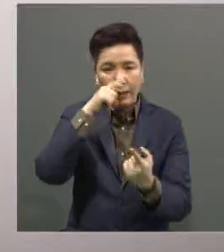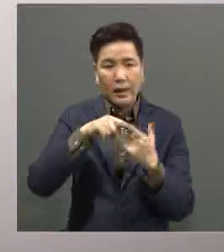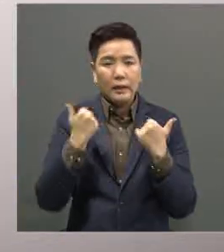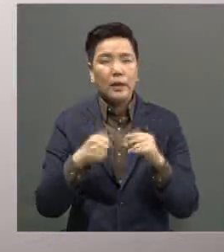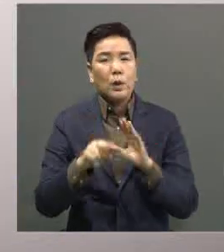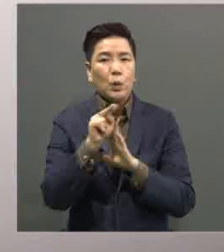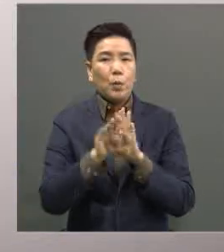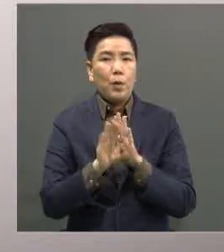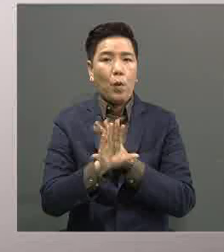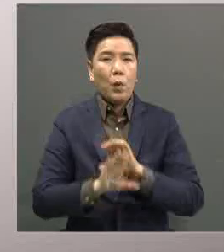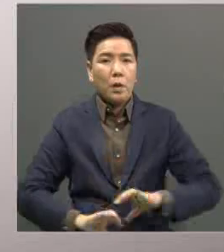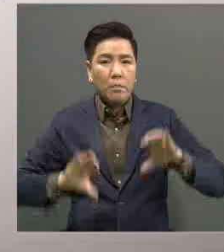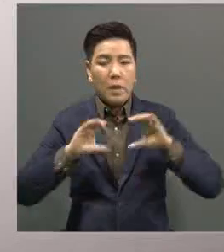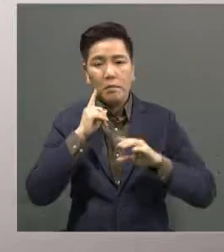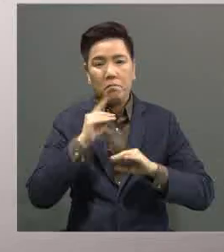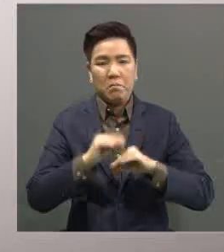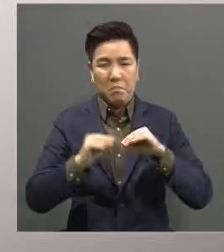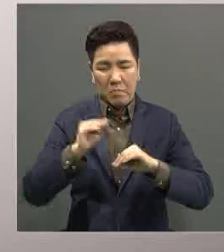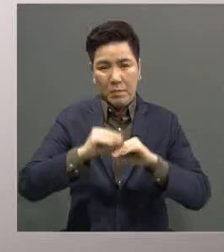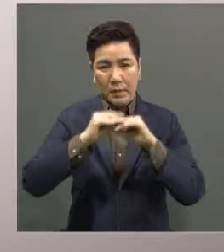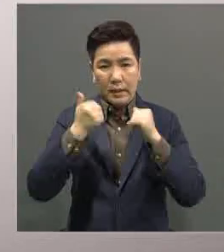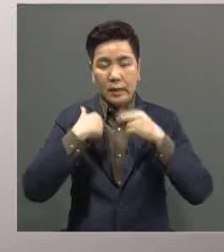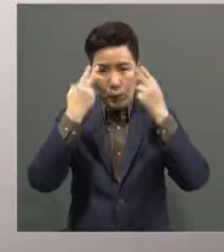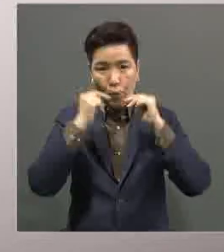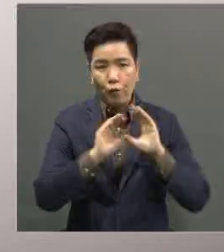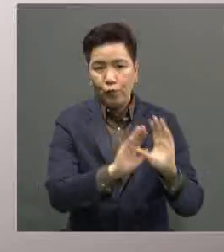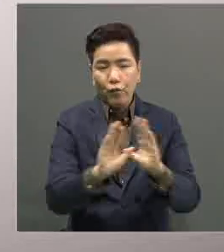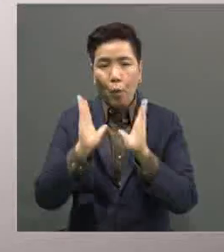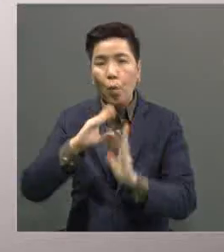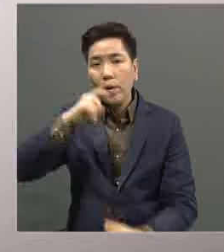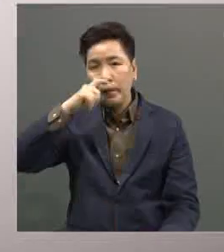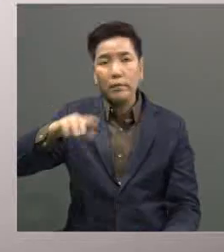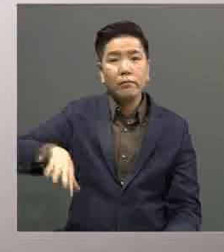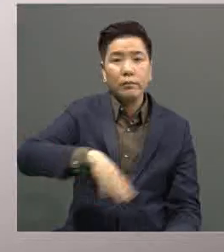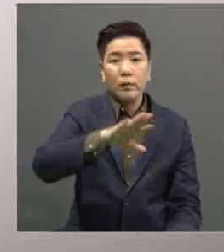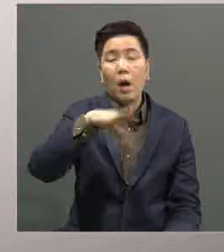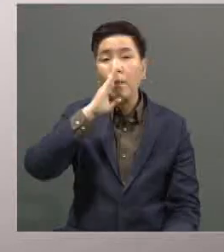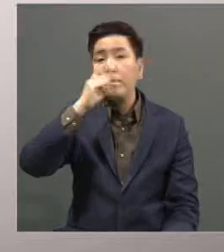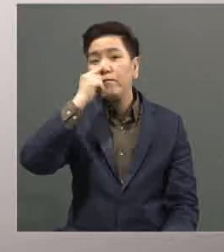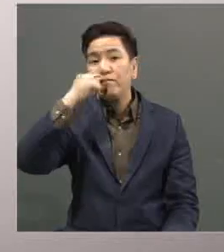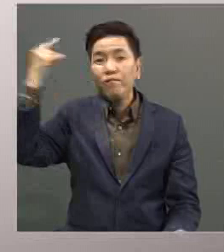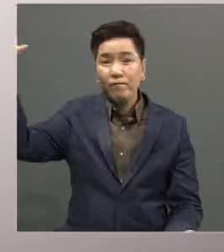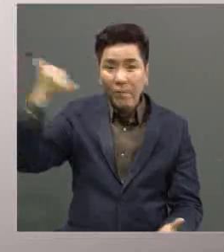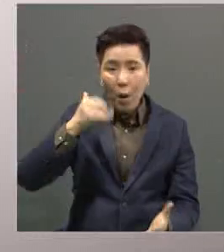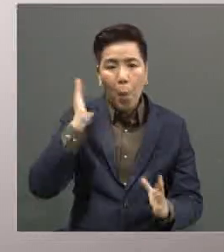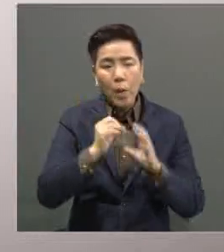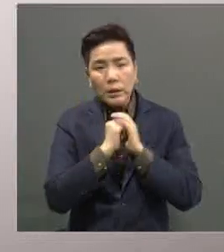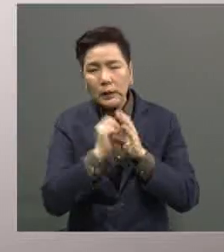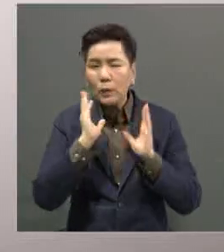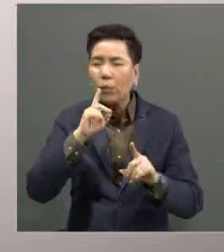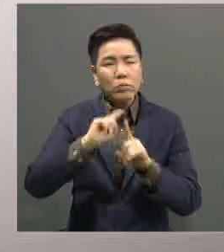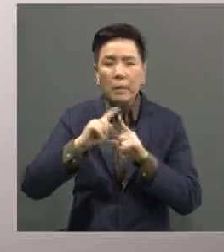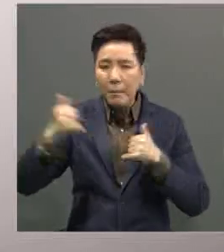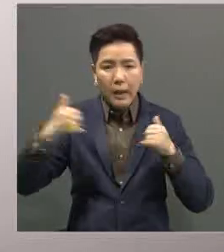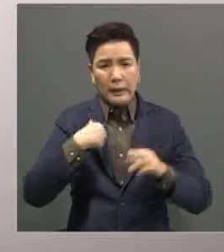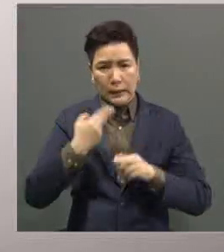ยบายต่างๆของรัฐบาลพอยที่สำคัญที่ท่านนายกรัฐมนตรีฝากคนไทยทุกคนฮะพอเขามาแล้วเนี่ยอย่าให้เสียชื่อฮะให้ทุกคน